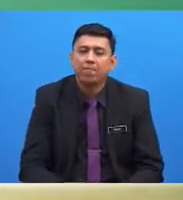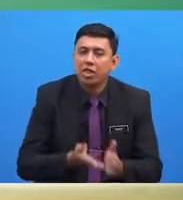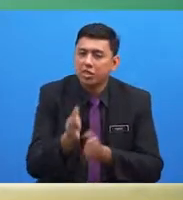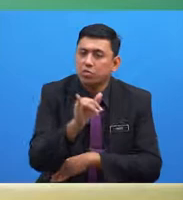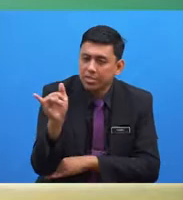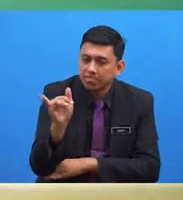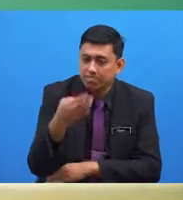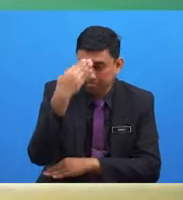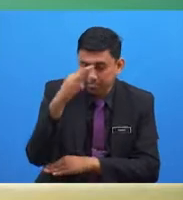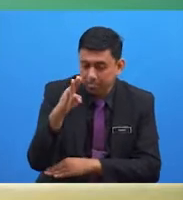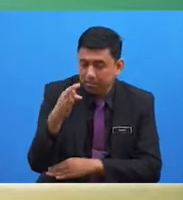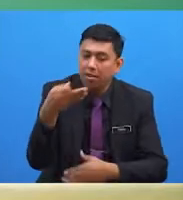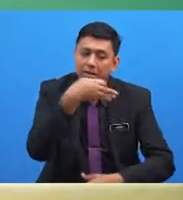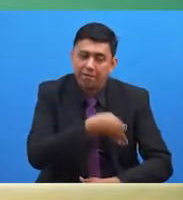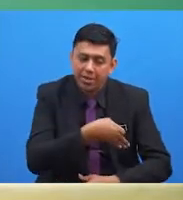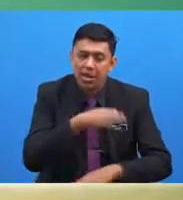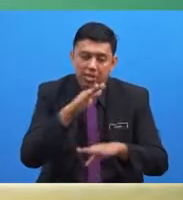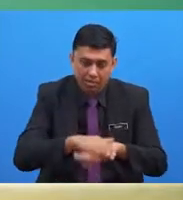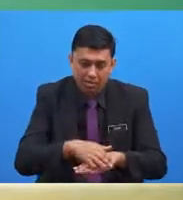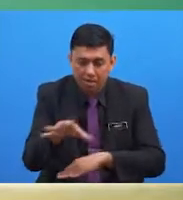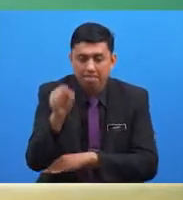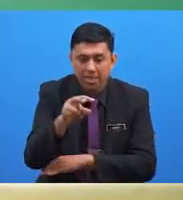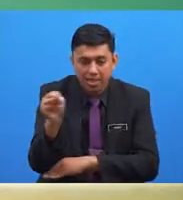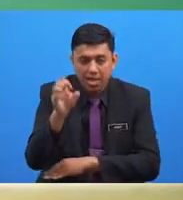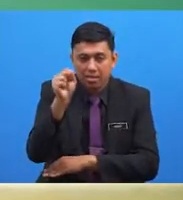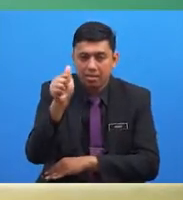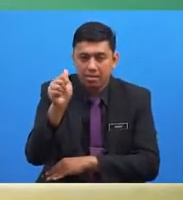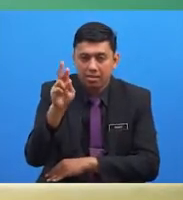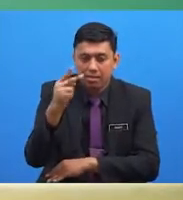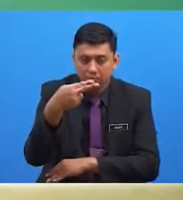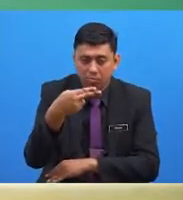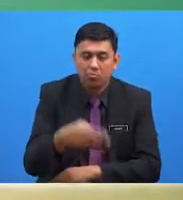Seterusnya, bagi faedah atas ambilan sarah, nilai